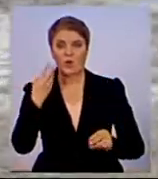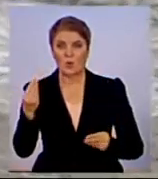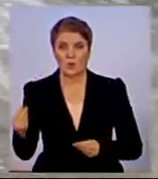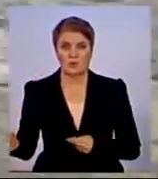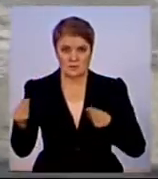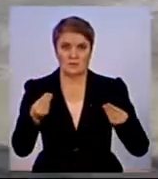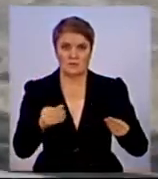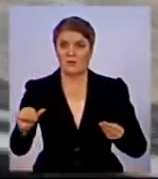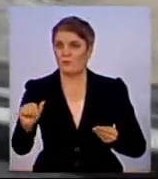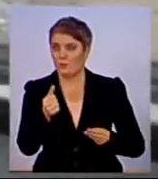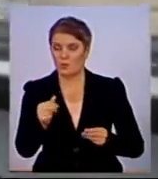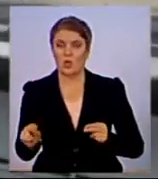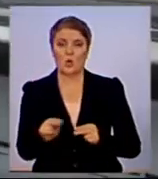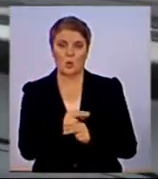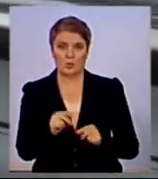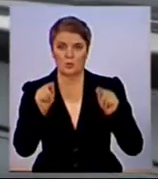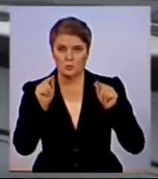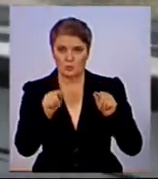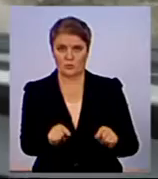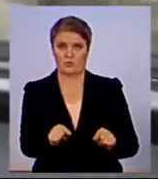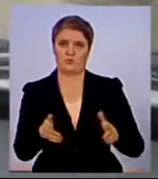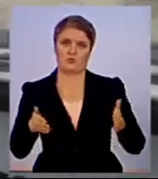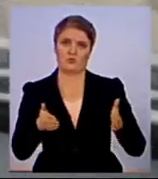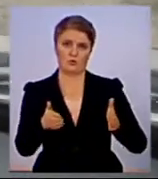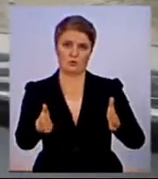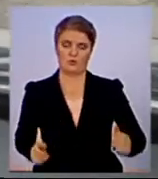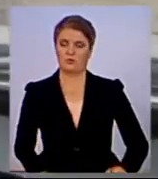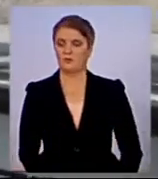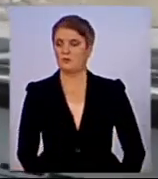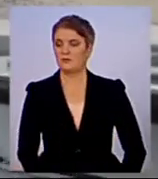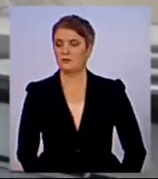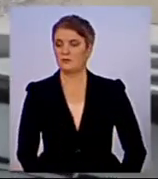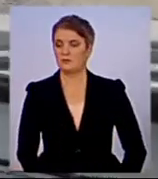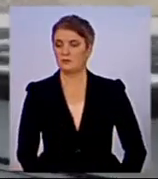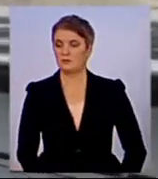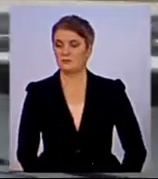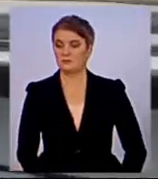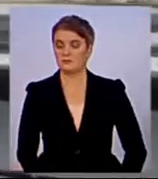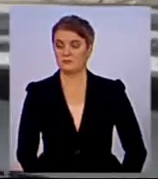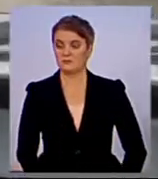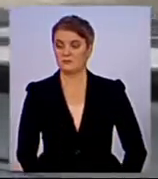перше відремонтують саме дорогу в Гнатівці. Інна Дученко, Наталія Скляренко, Євген Козинець. Новини на Першому.